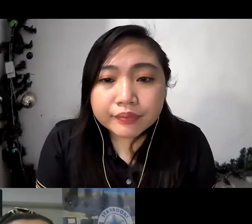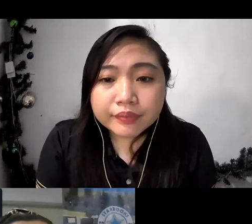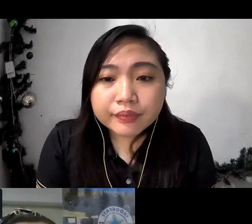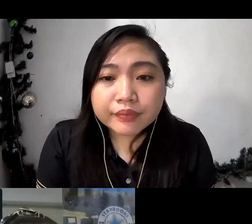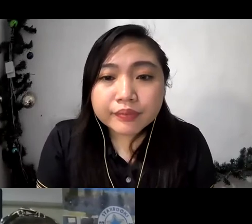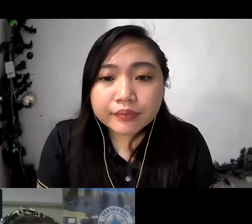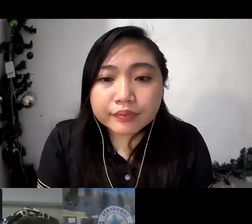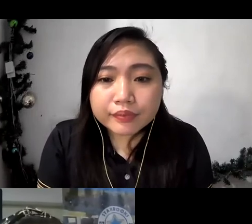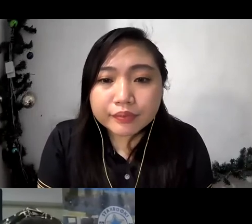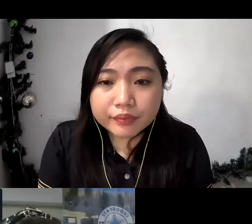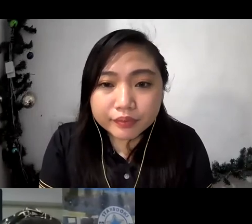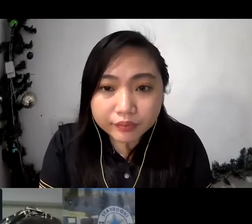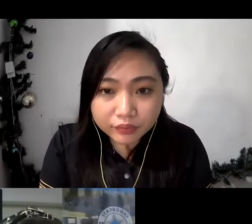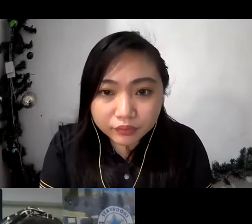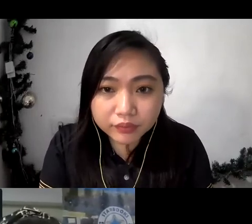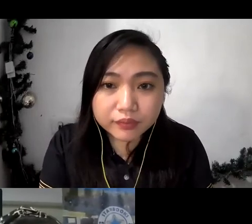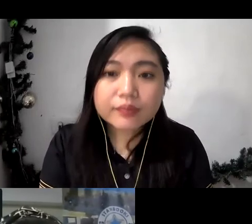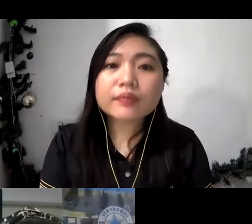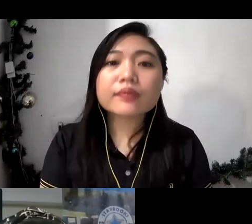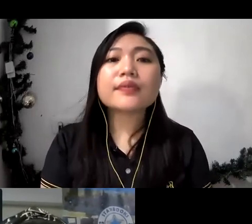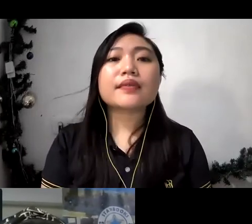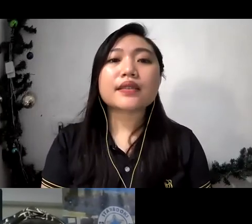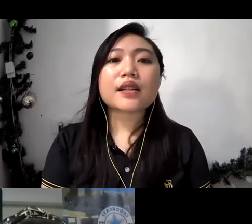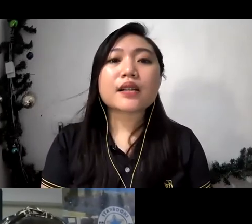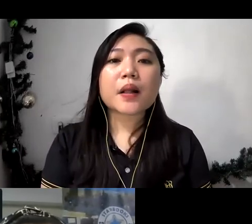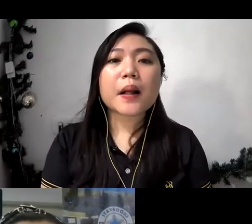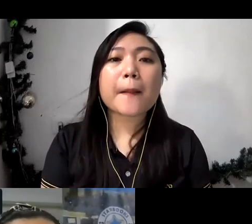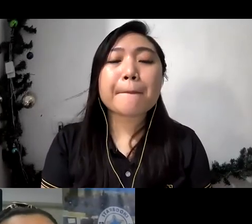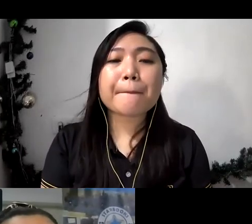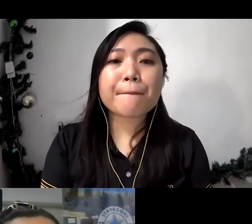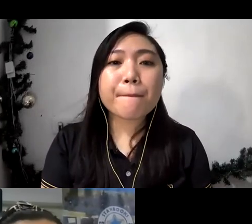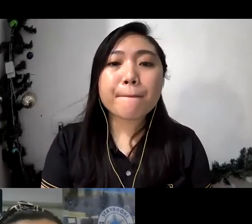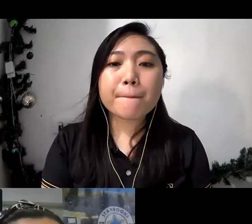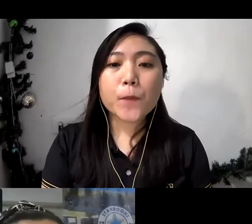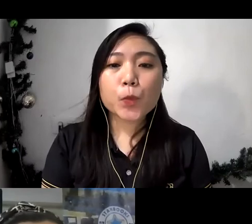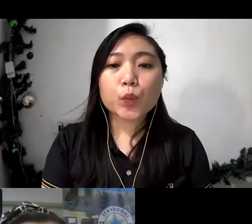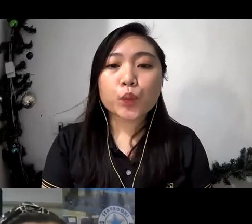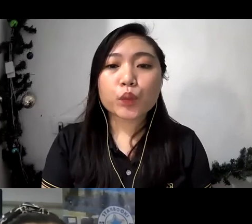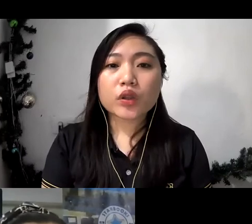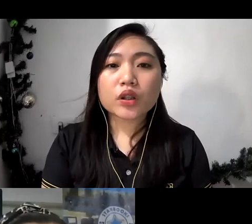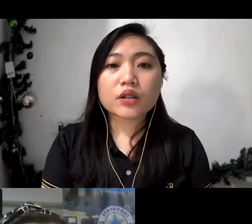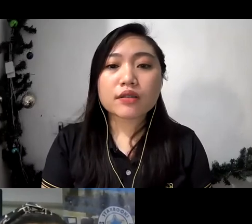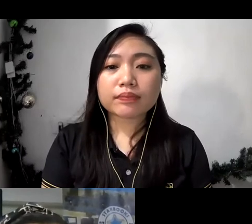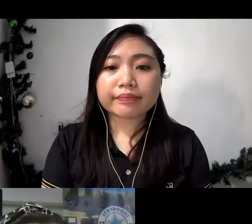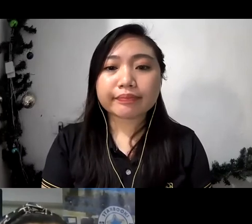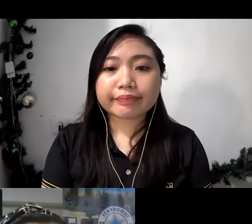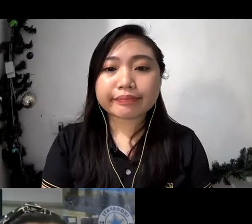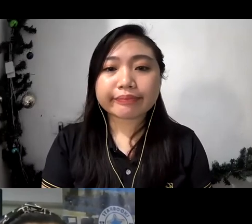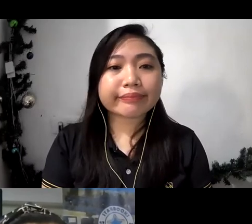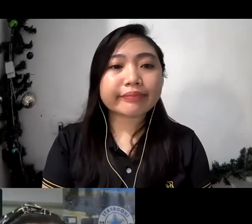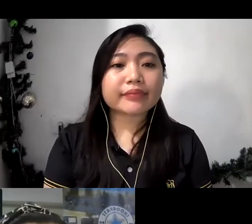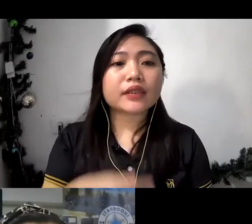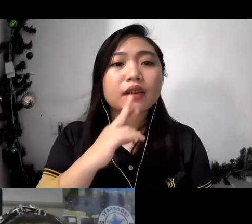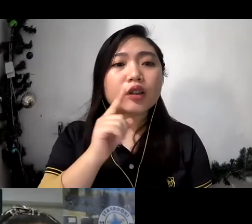po pinapahintulutan sa Pinas ang same-sex marriage. Ma'am, tanong ni Sir Ross Rama, are you